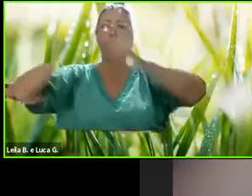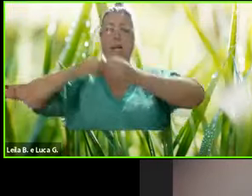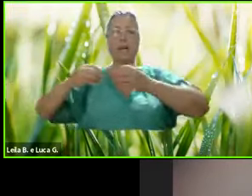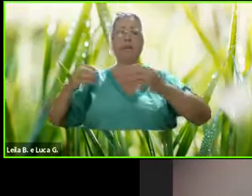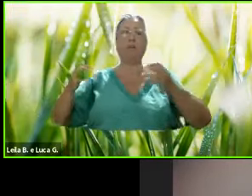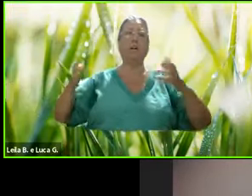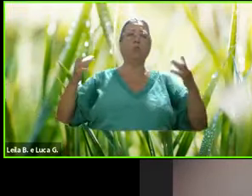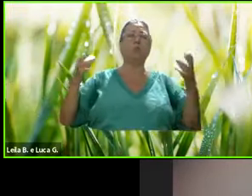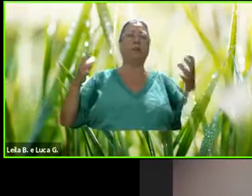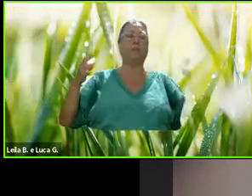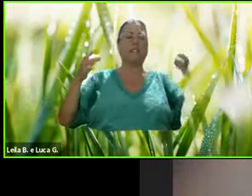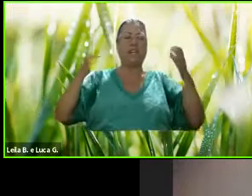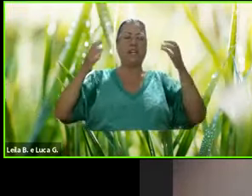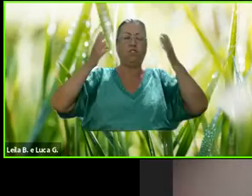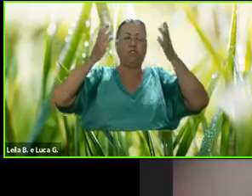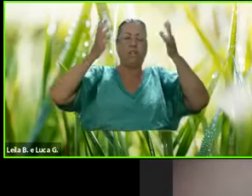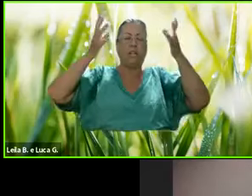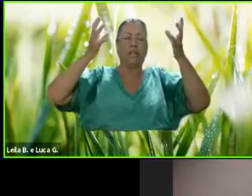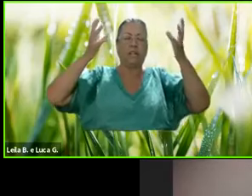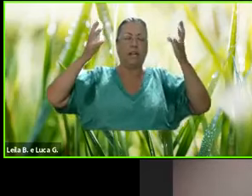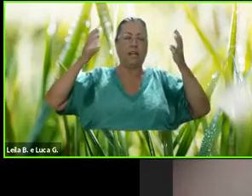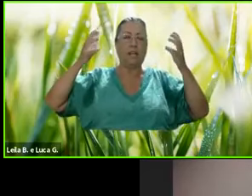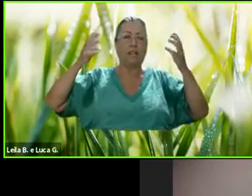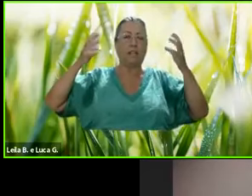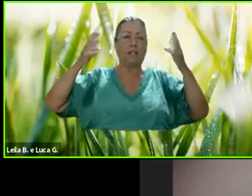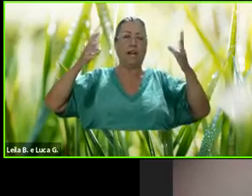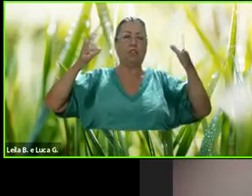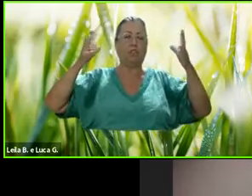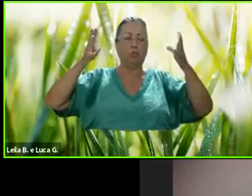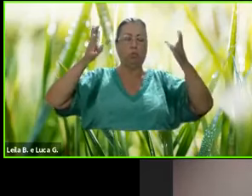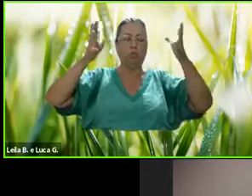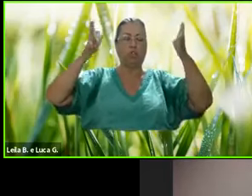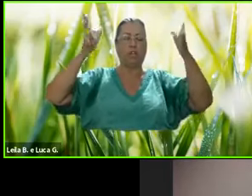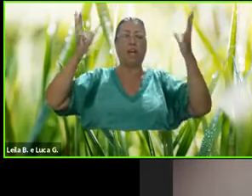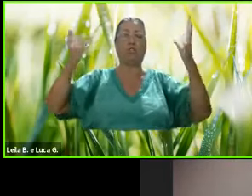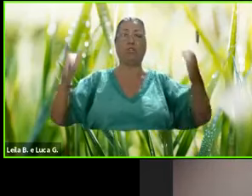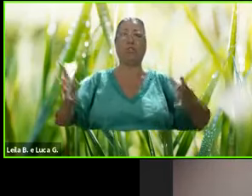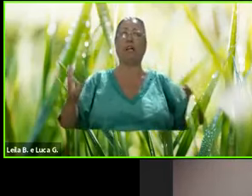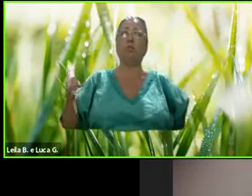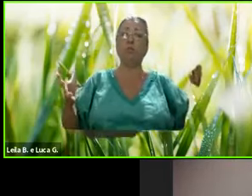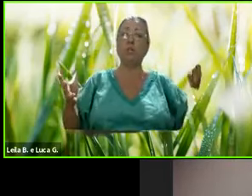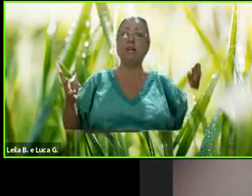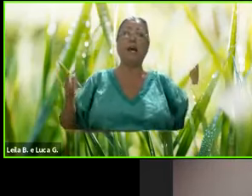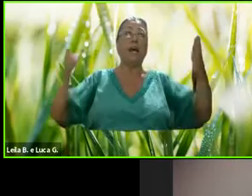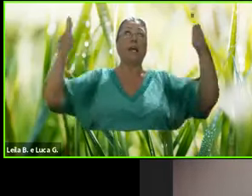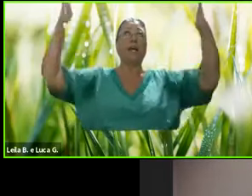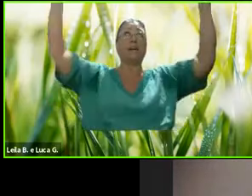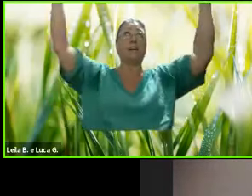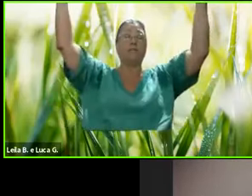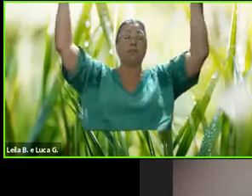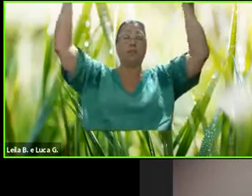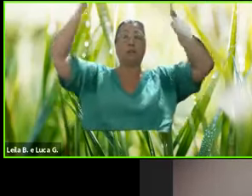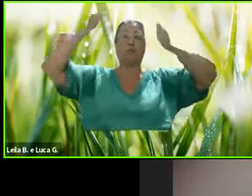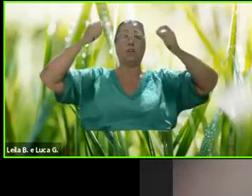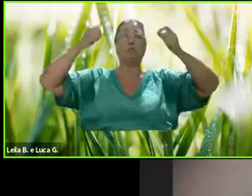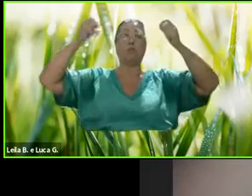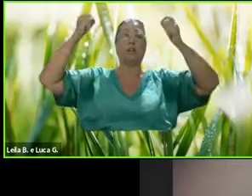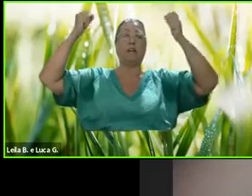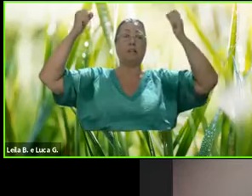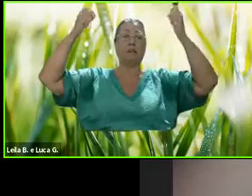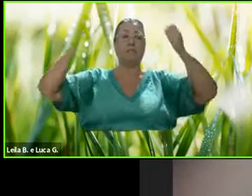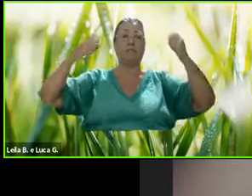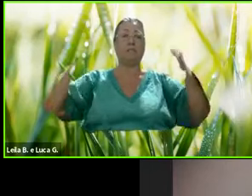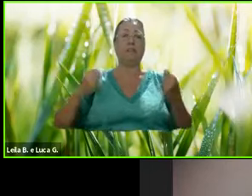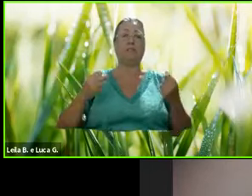che ci collegano, tutta questa energia di raggi di luce che escono da noi e che arrivano dal